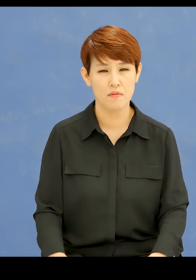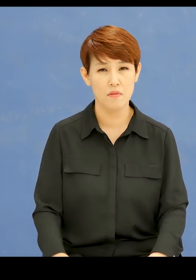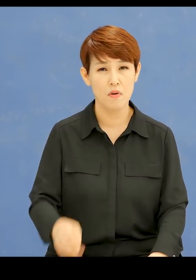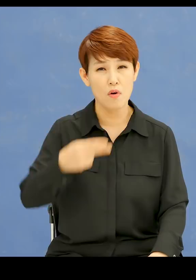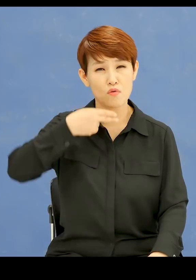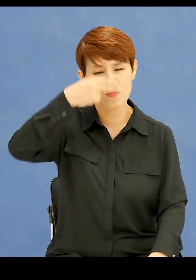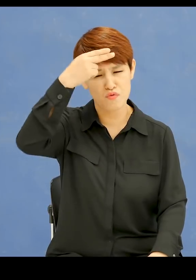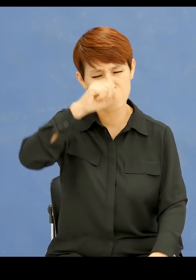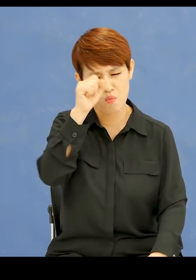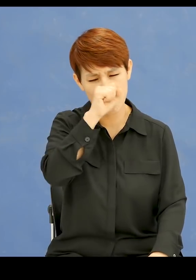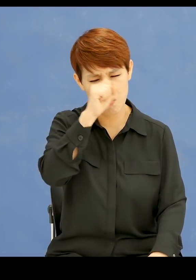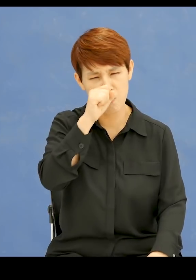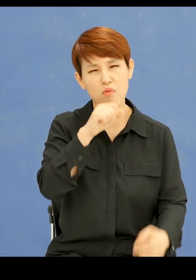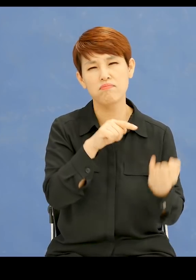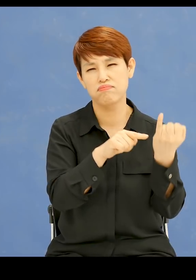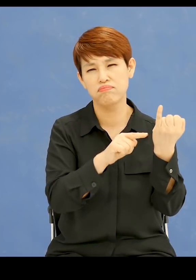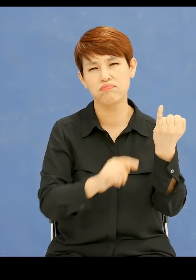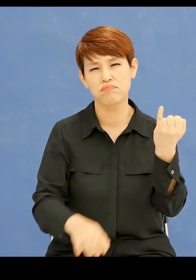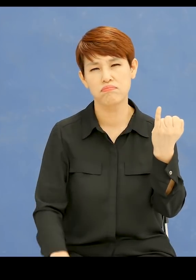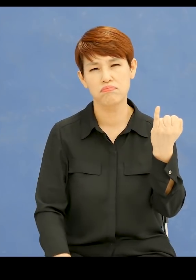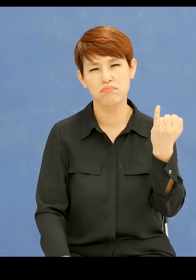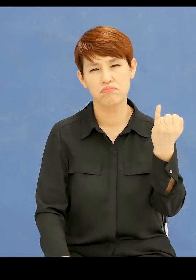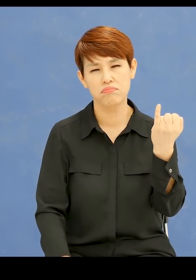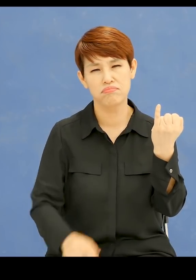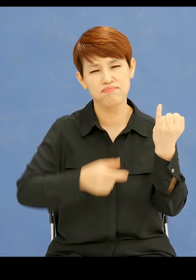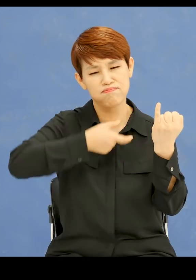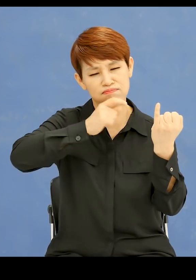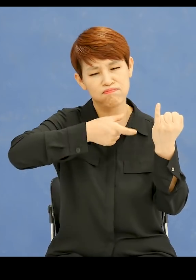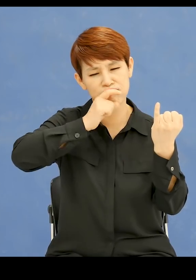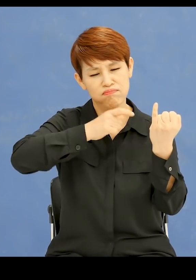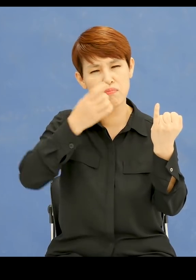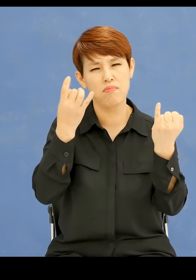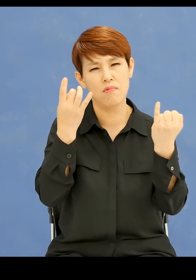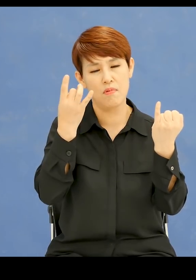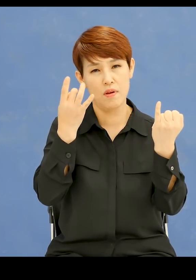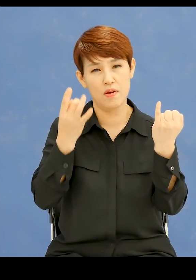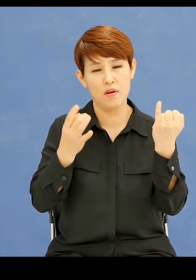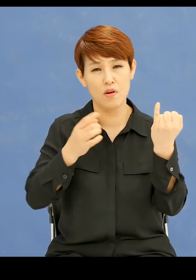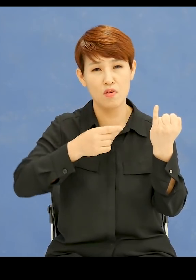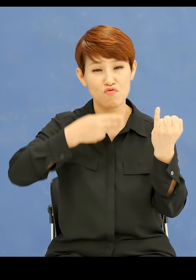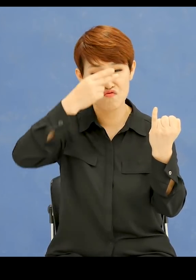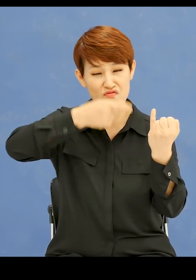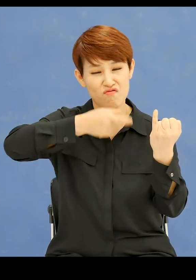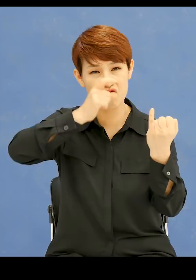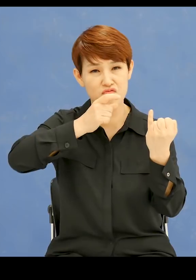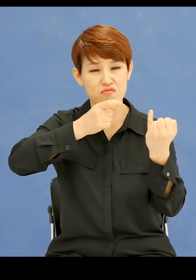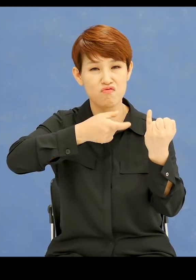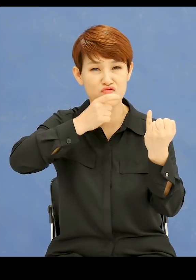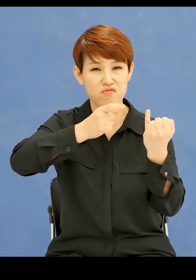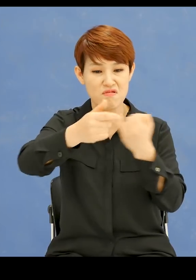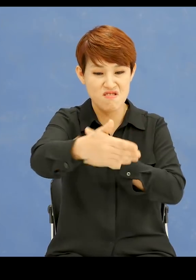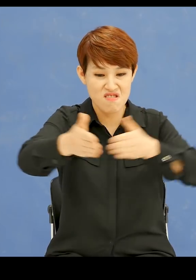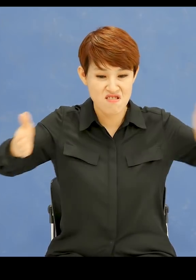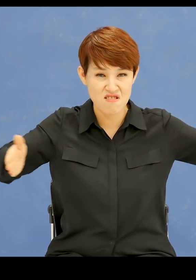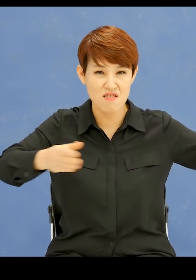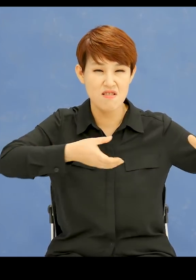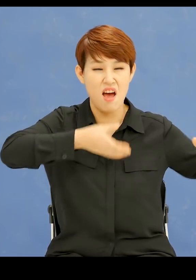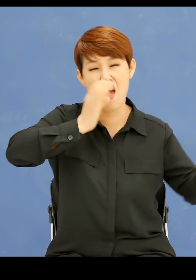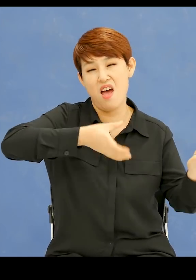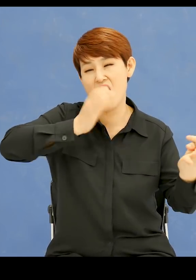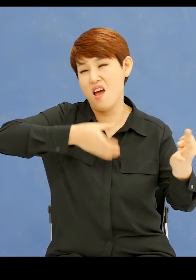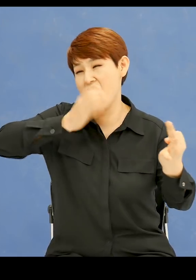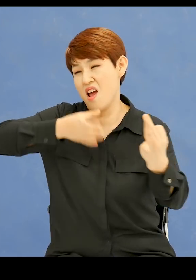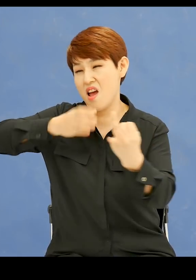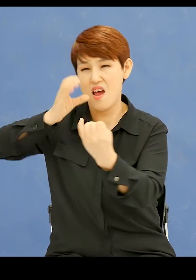술을 많이 좋아하시고 술을 좀 많이 이렇게 드시는 스타일이에요. 한 번 드시면은 막 괴짝으로. 어머님이요?